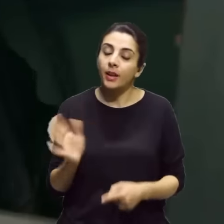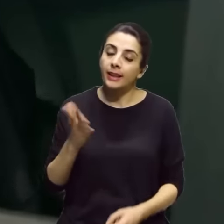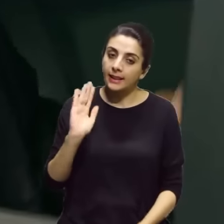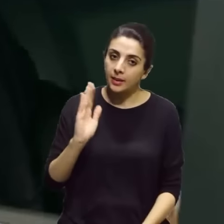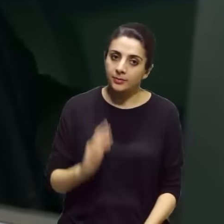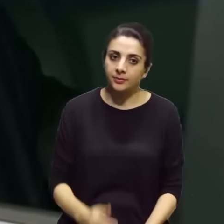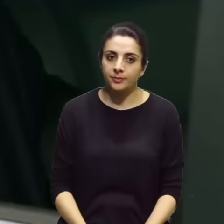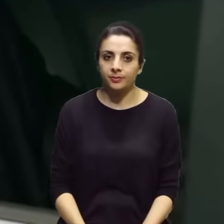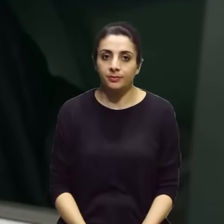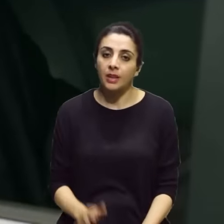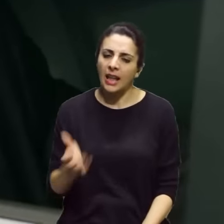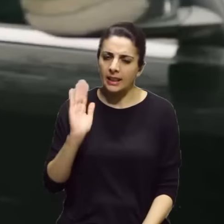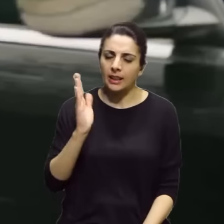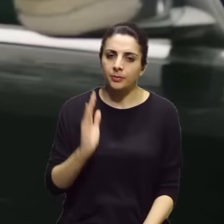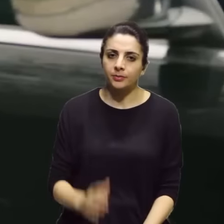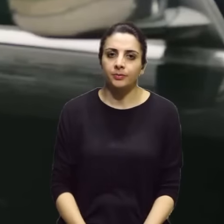Yürü. Yürü